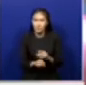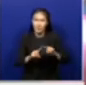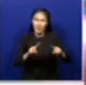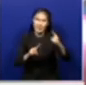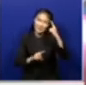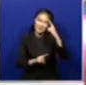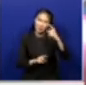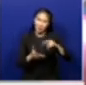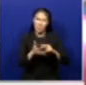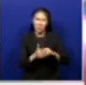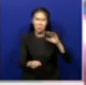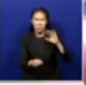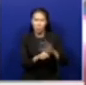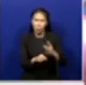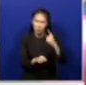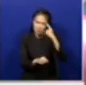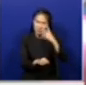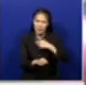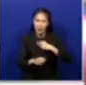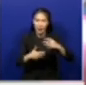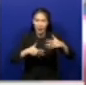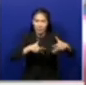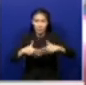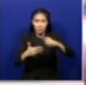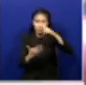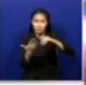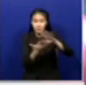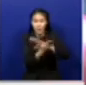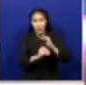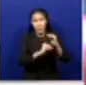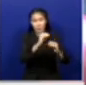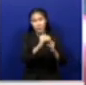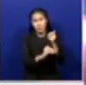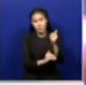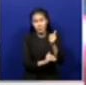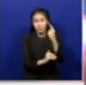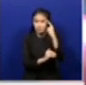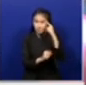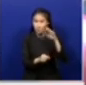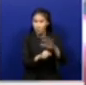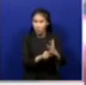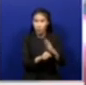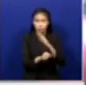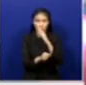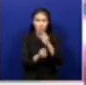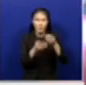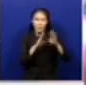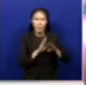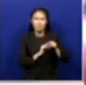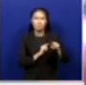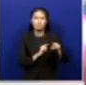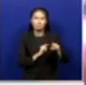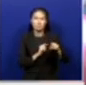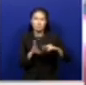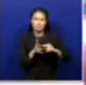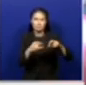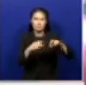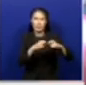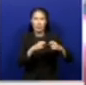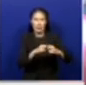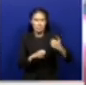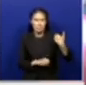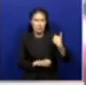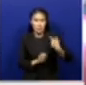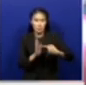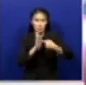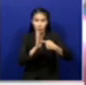ไม่เพียงพอที่จะทำให้ประเทศของเราดีขึ้นกว่านี้ได้ถ้าเรายังทำอย่างนี้อยู่มันจะมีแต่ปัญหามากขึ้นผมขอย